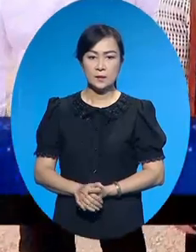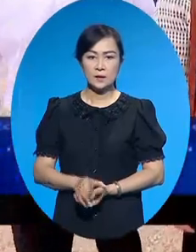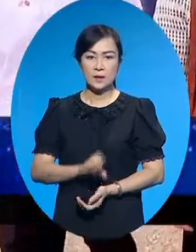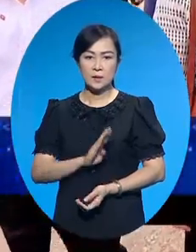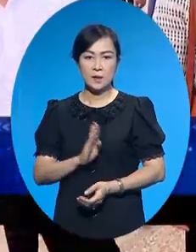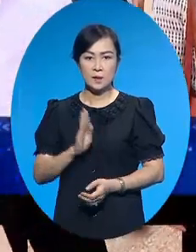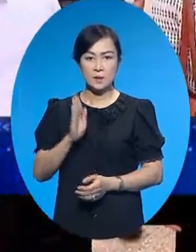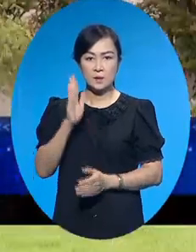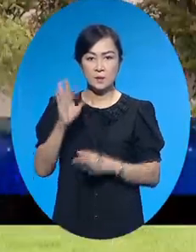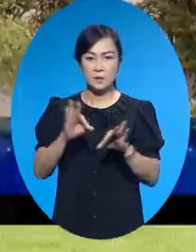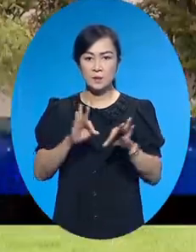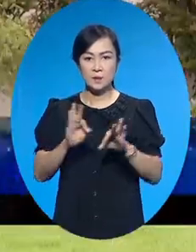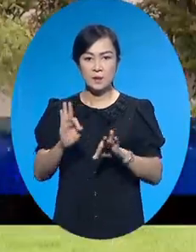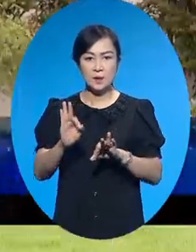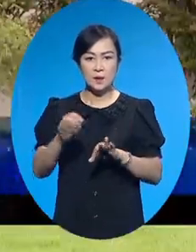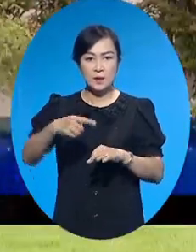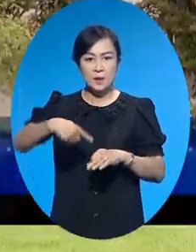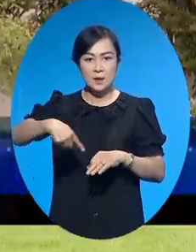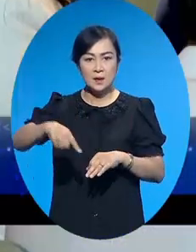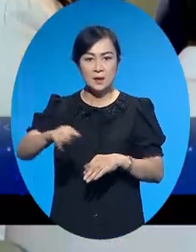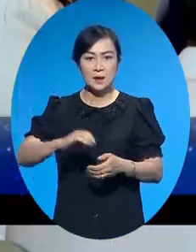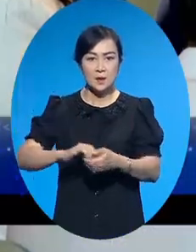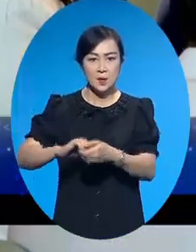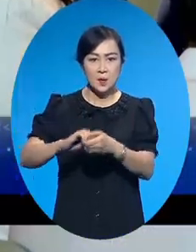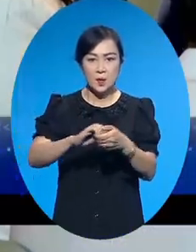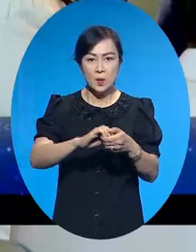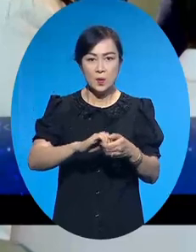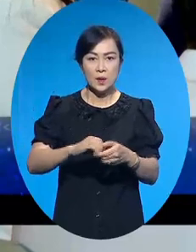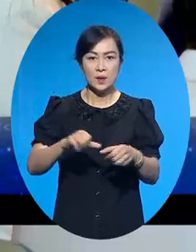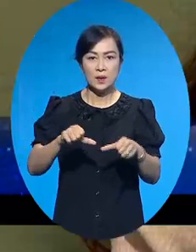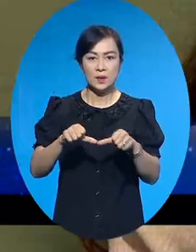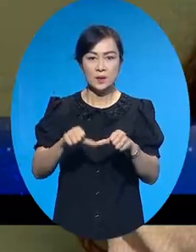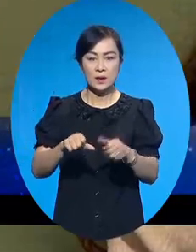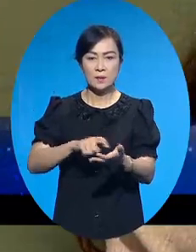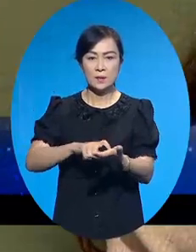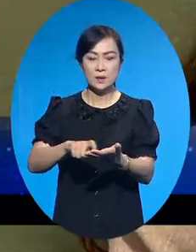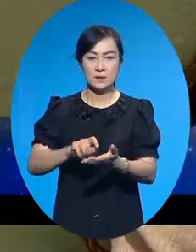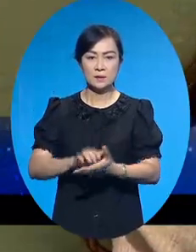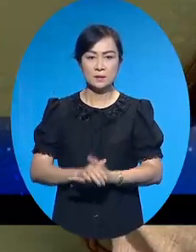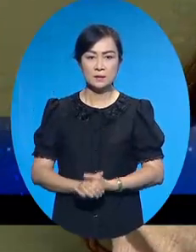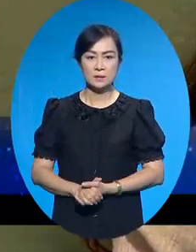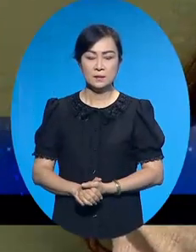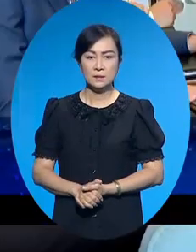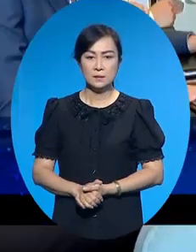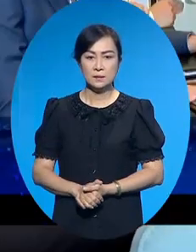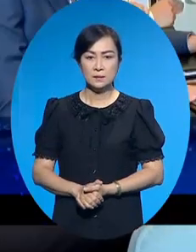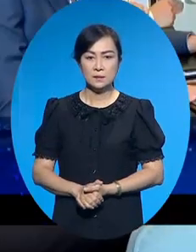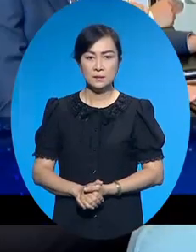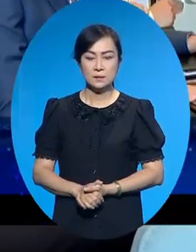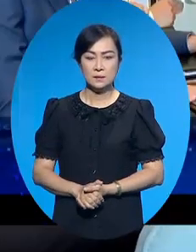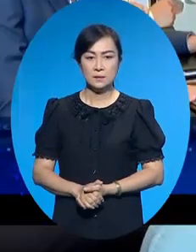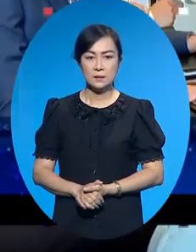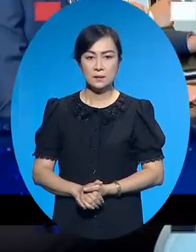Đoàn đại biểu Hội đồng Nhân dân Thành phố Hồ Chí Minh bắt đầu chuyến công tác hữu nghị chính thức tại Hợp Chủng Quốc Hoa Kỳ.